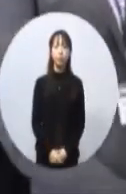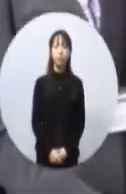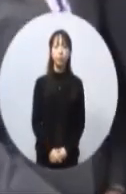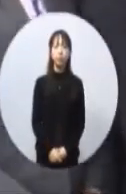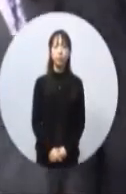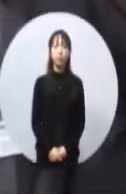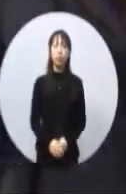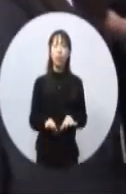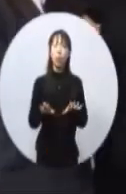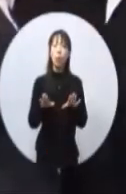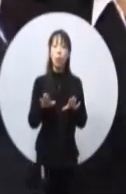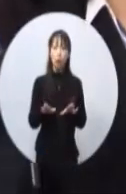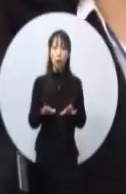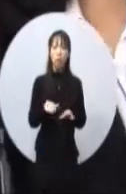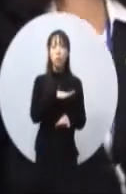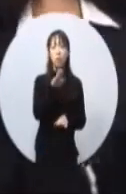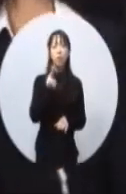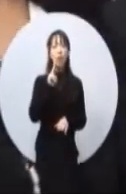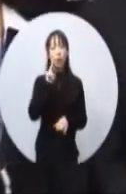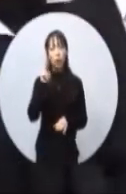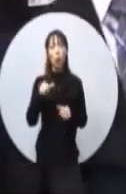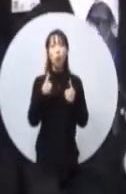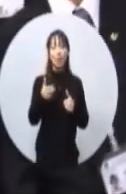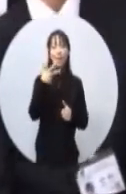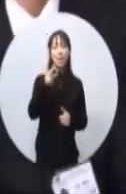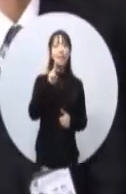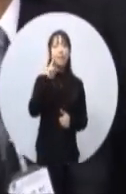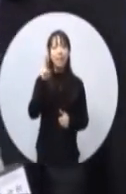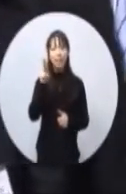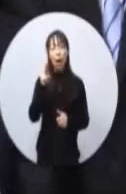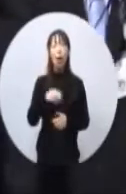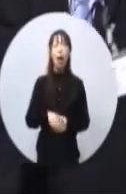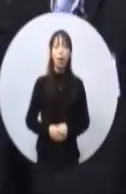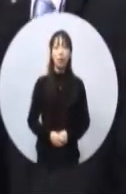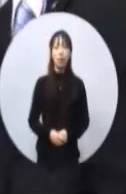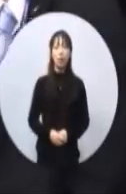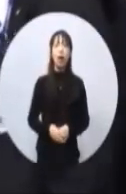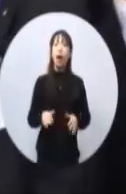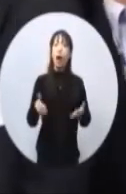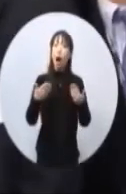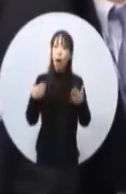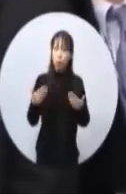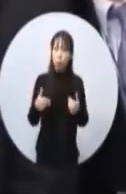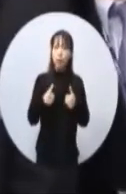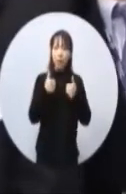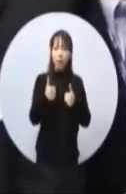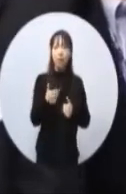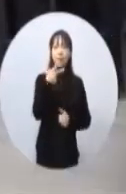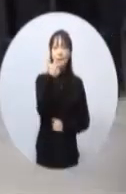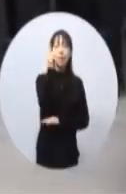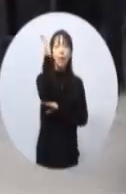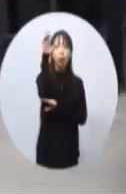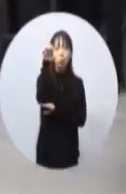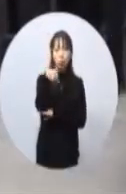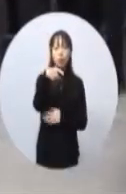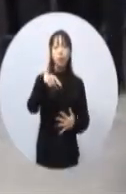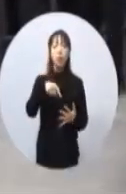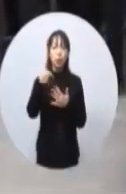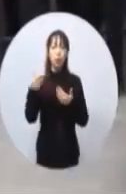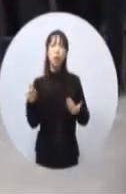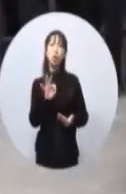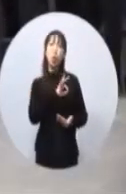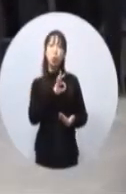今回もみんなで茅ヶ崎市下のコーナーはこの春茅ヶ崎市役所に採用分朝ショックいいん